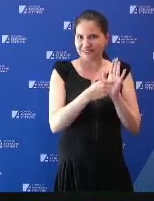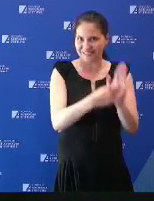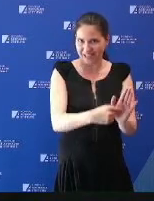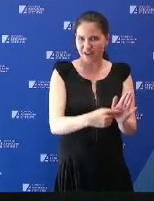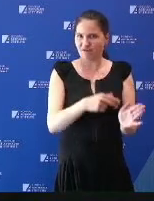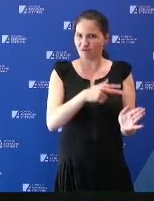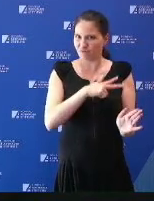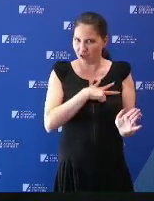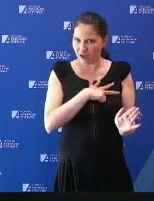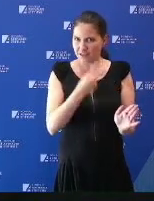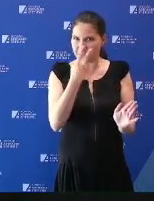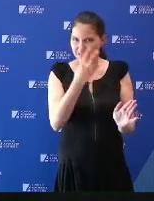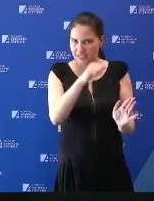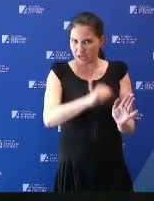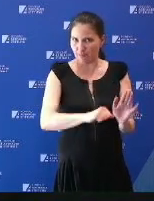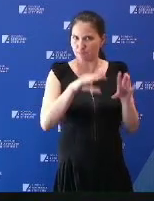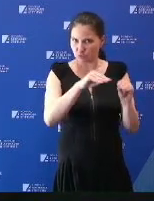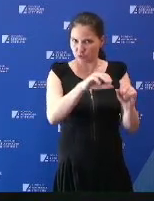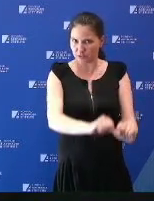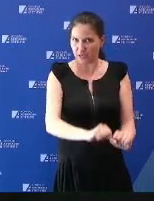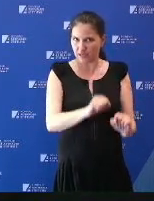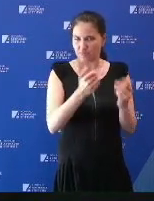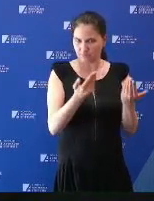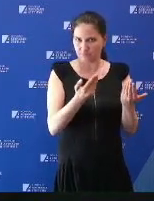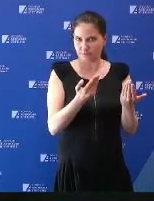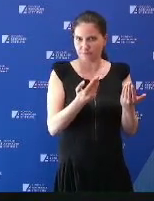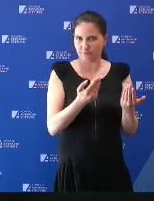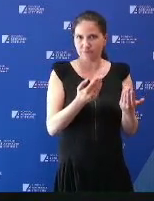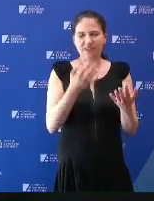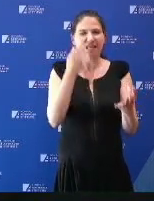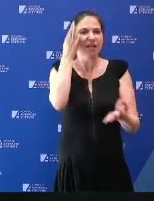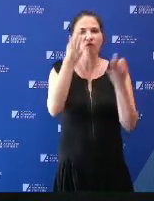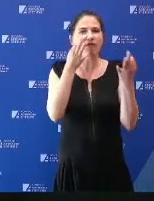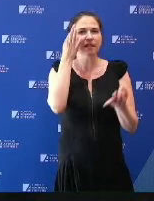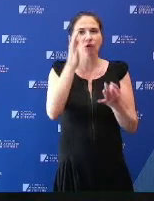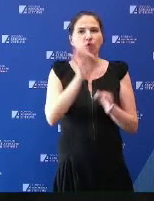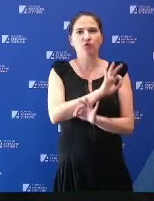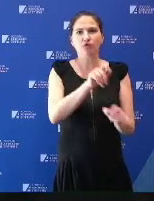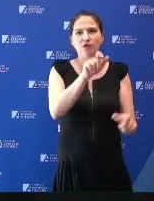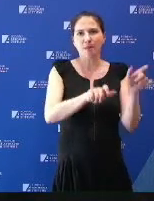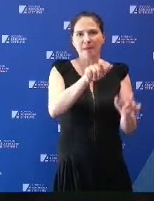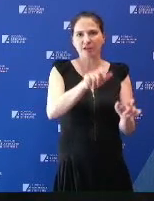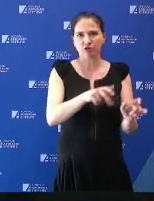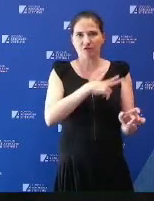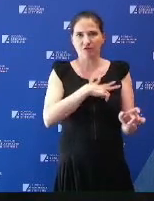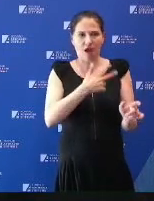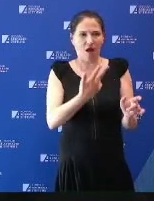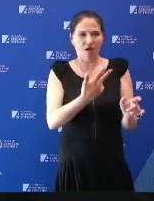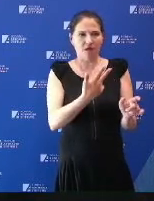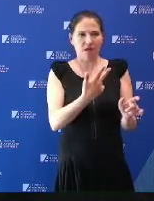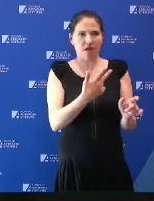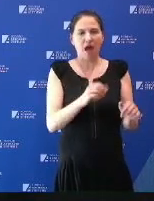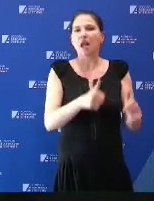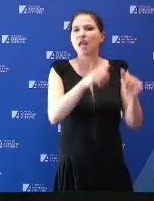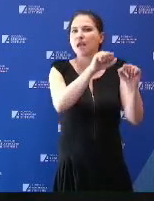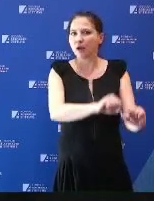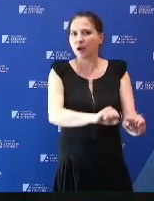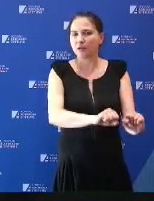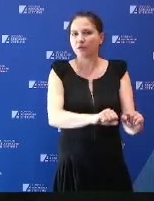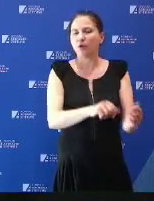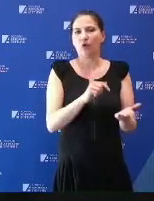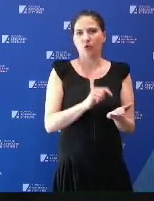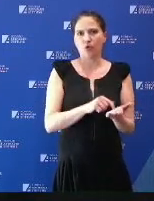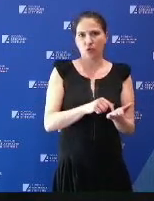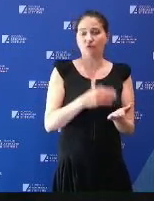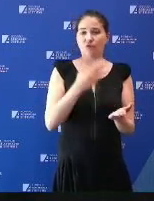Anfassen, die Innovationen erfahrbar machen, auch tatsächlich beispielsweise die Nutzer schon sehr früh auch mit